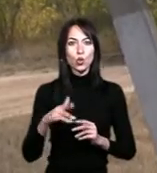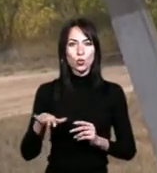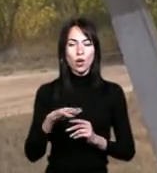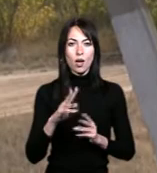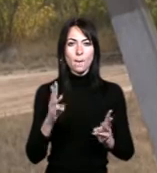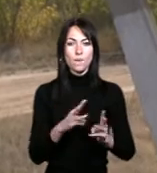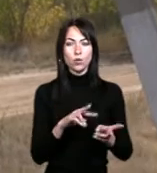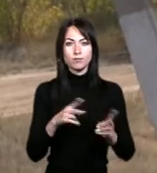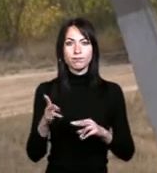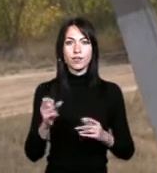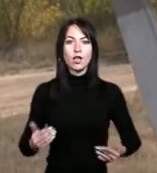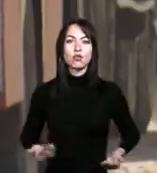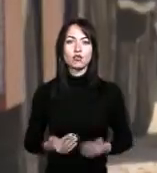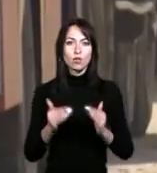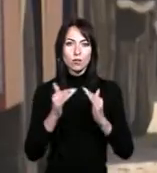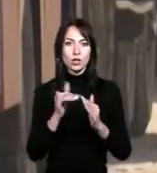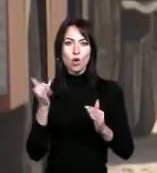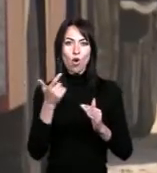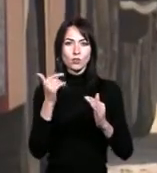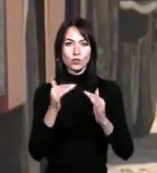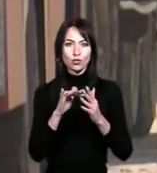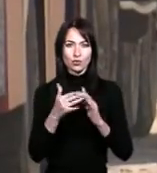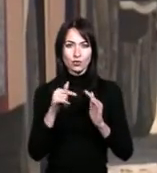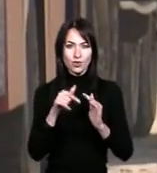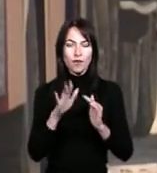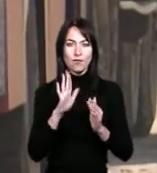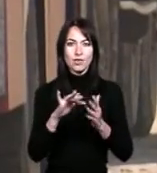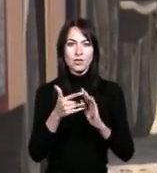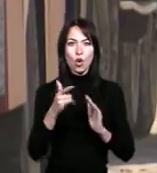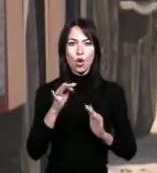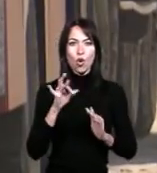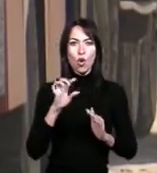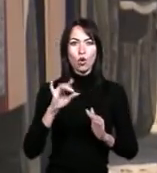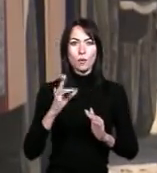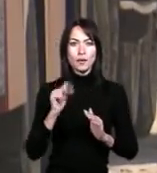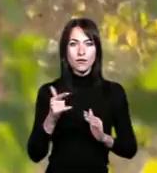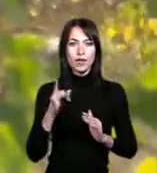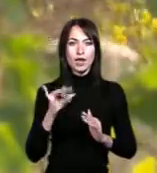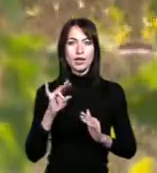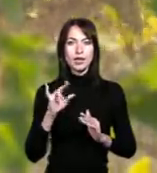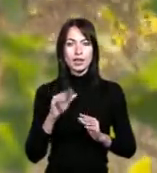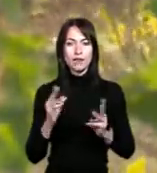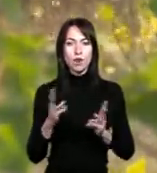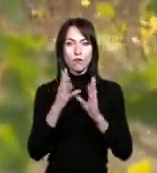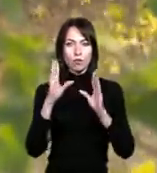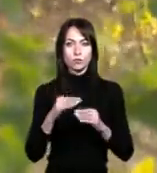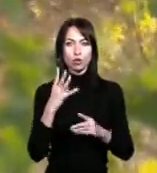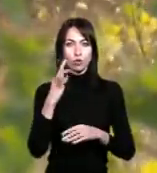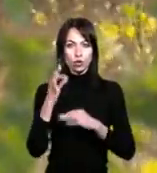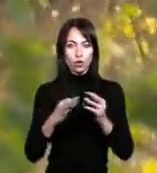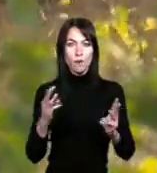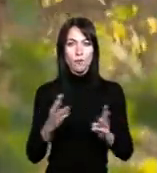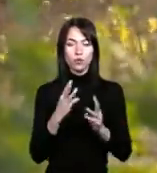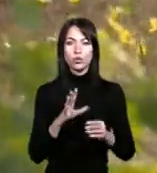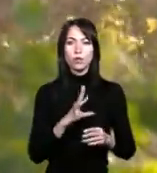на житлові будинки і господарчі споруди у селах Горобіївка та Гряниківка. Загасили вогонь за 4 доби. Пожежу